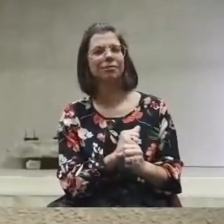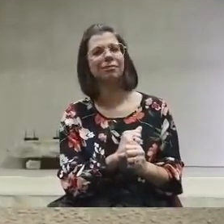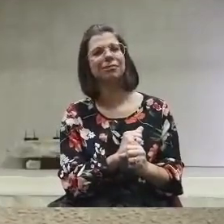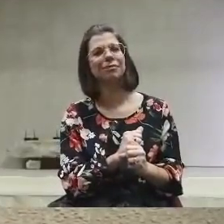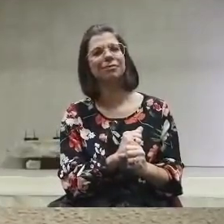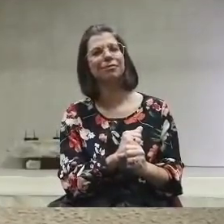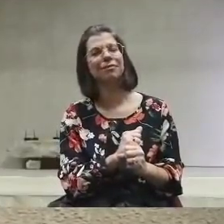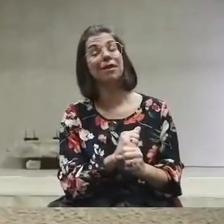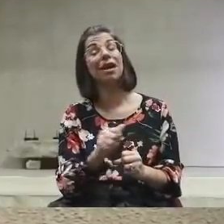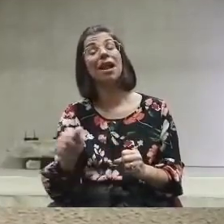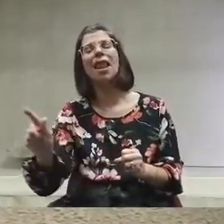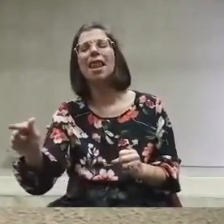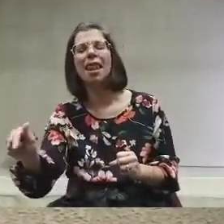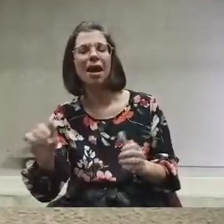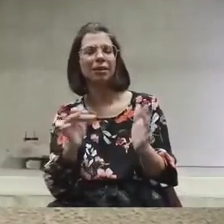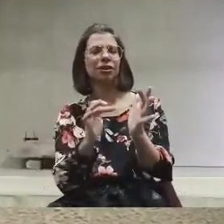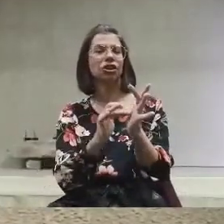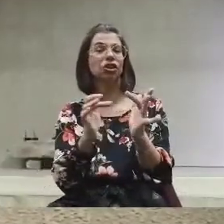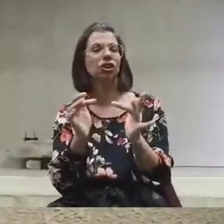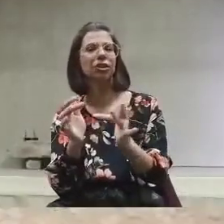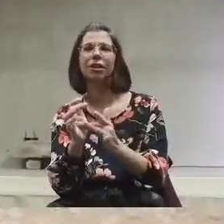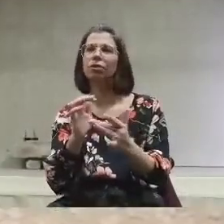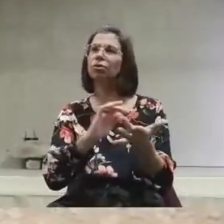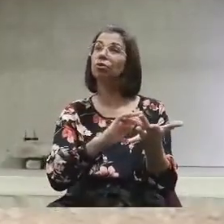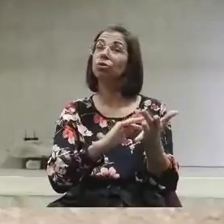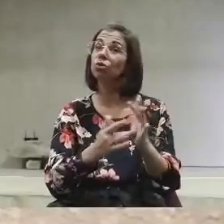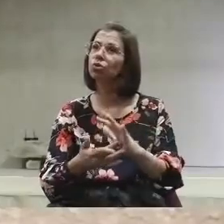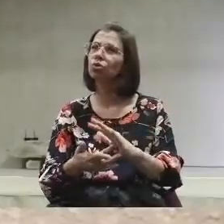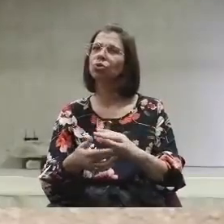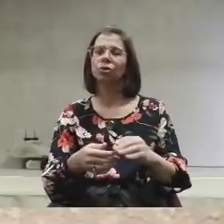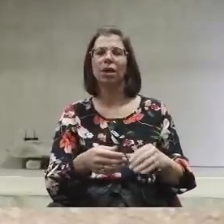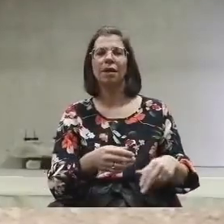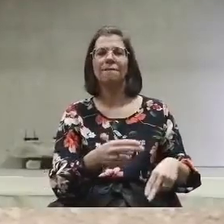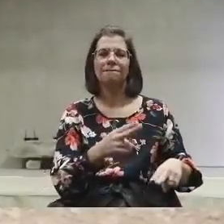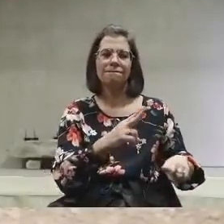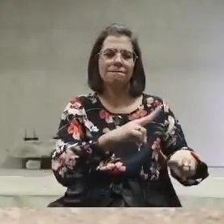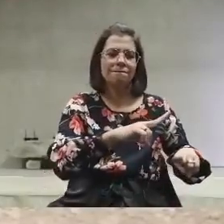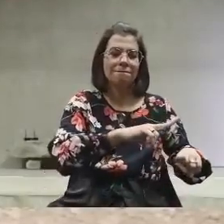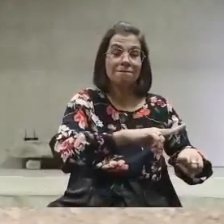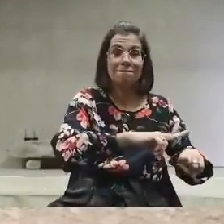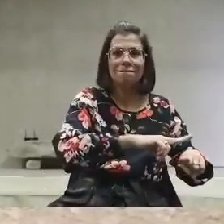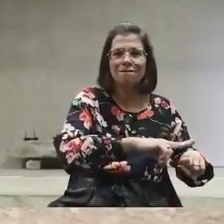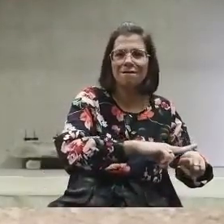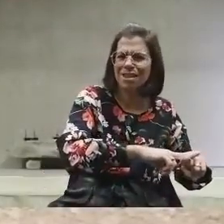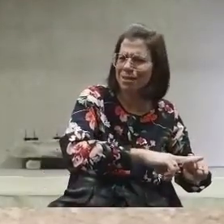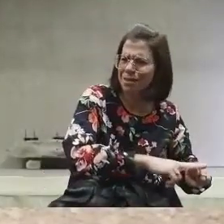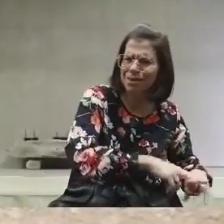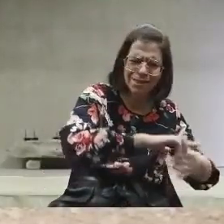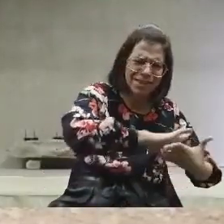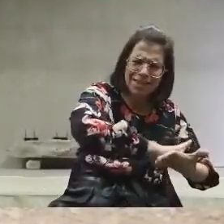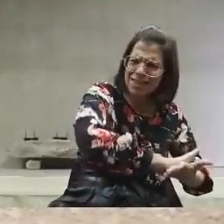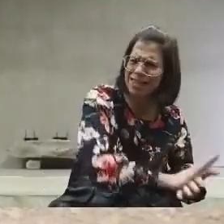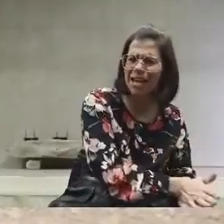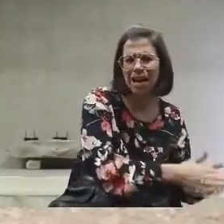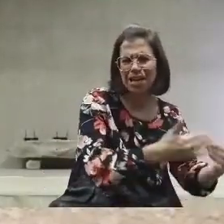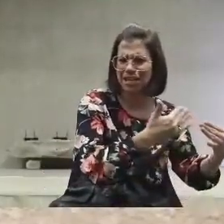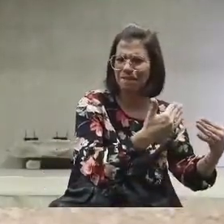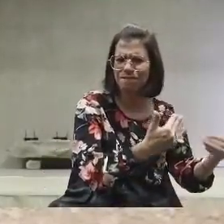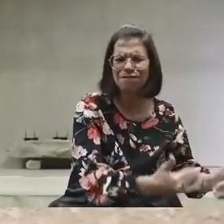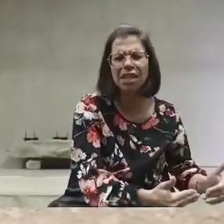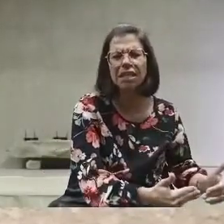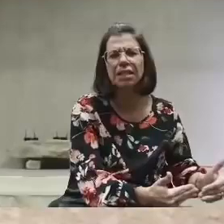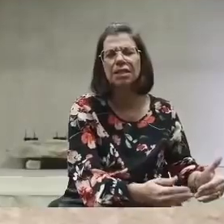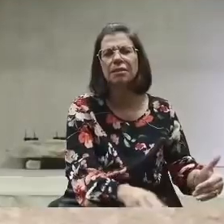Jésus les a vaincus à la croix. Et la prophétie de Genèse 3, 15, où Dieu dit